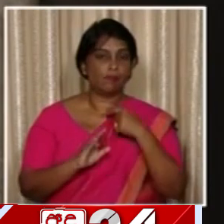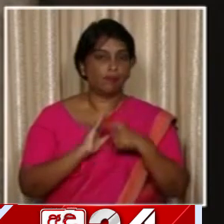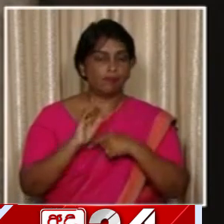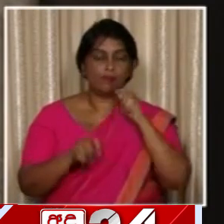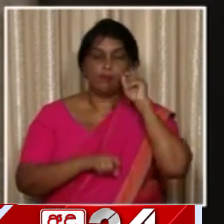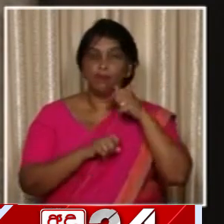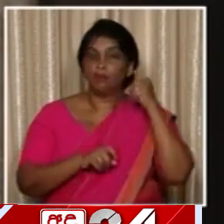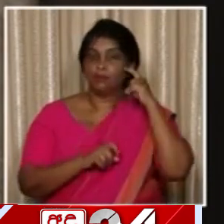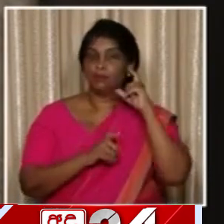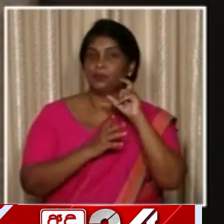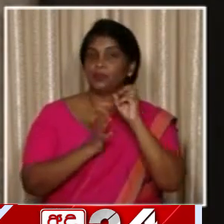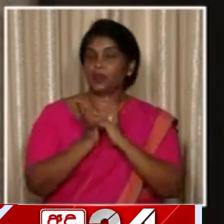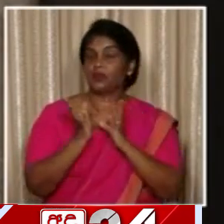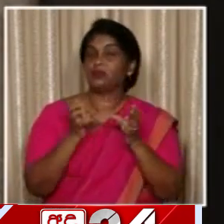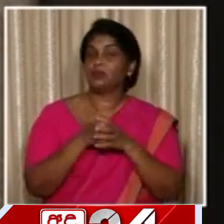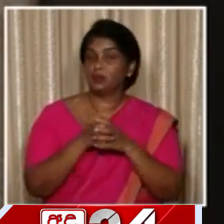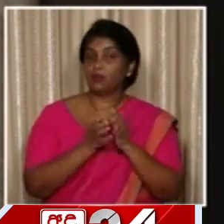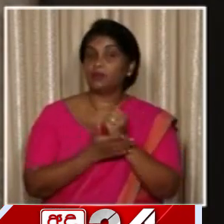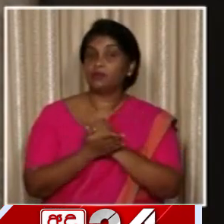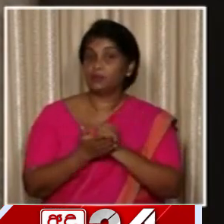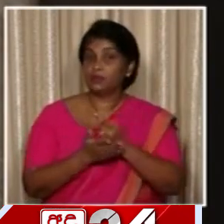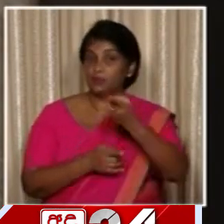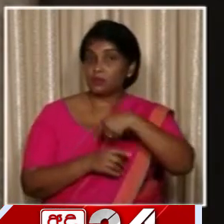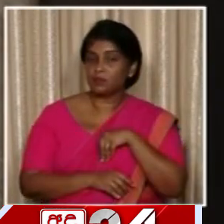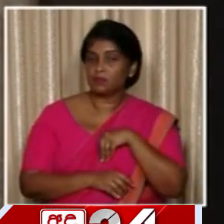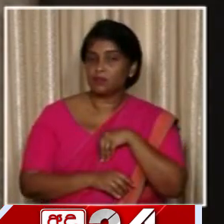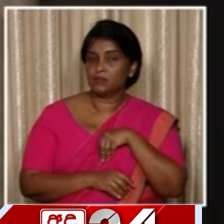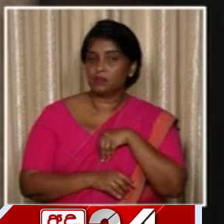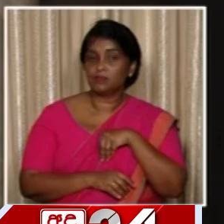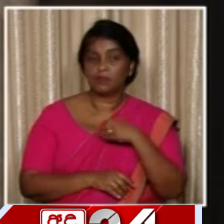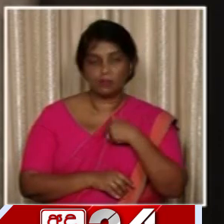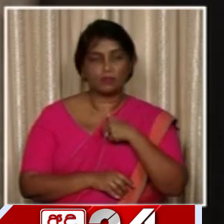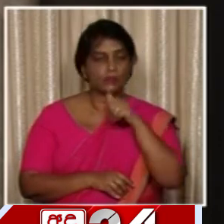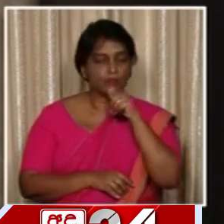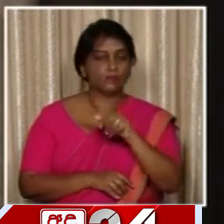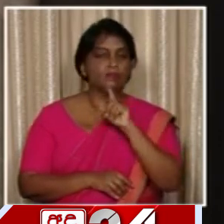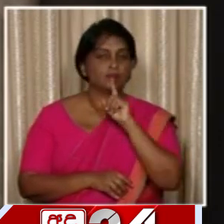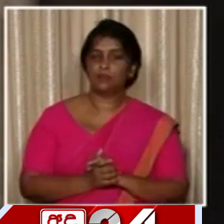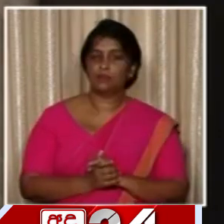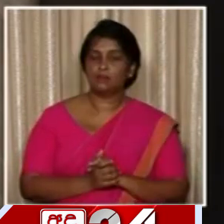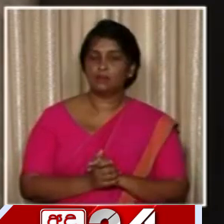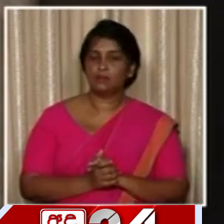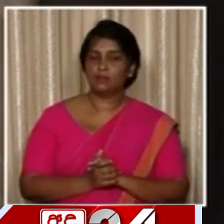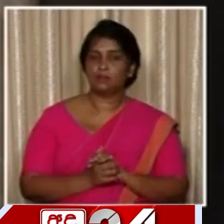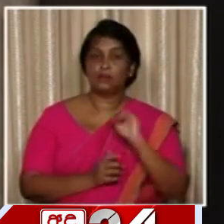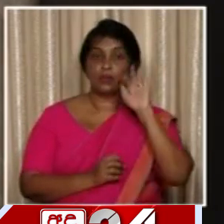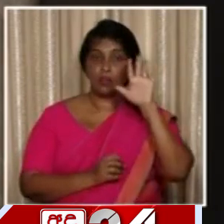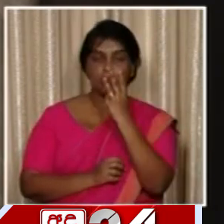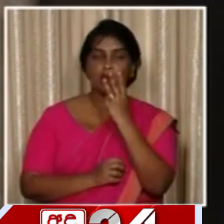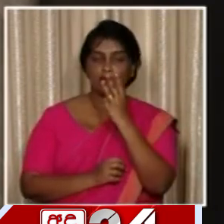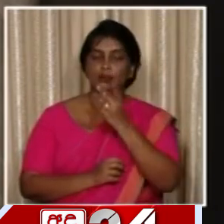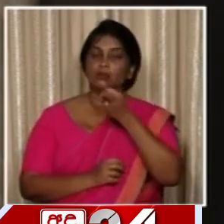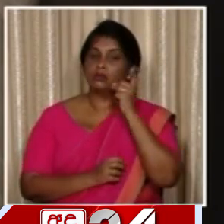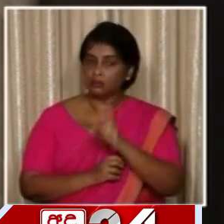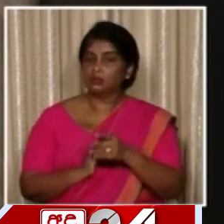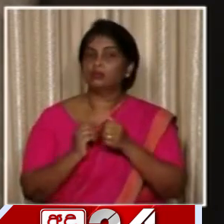ජනතාව හිතනවා ව්‍යවස්ථාදායක ස්වභාවයේ සියලු දෙනාම එකඟ උනායි කියන කාරණා. මම පැහැදිලි කිරීමක් හැටියට කියන්න කැමතියි. 5-3 තීන්දුවක්